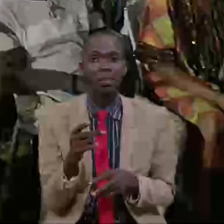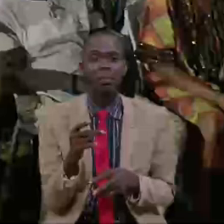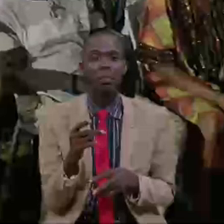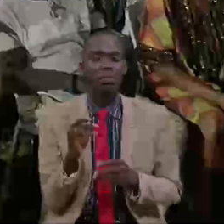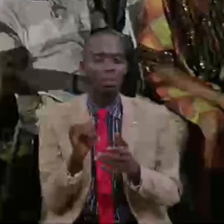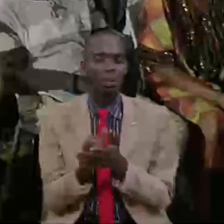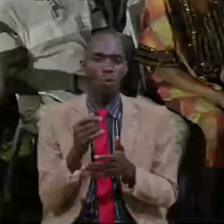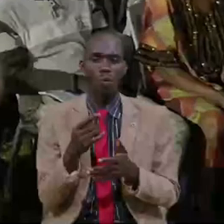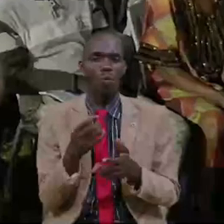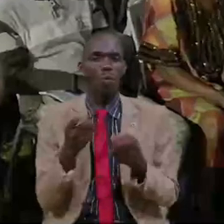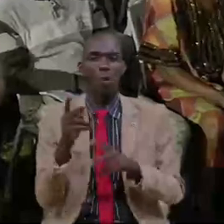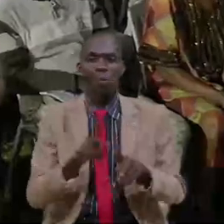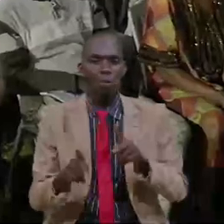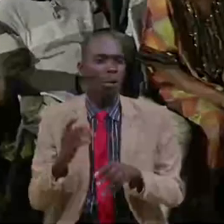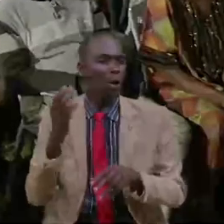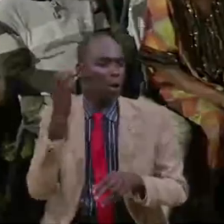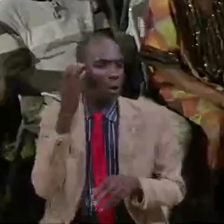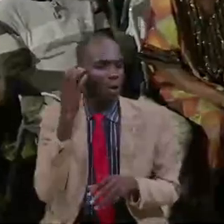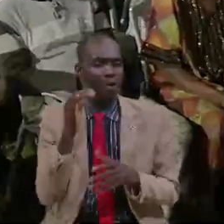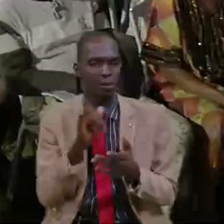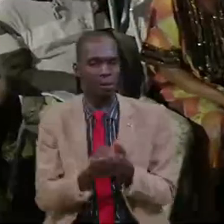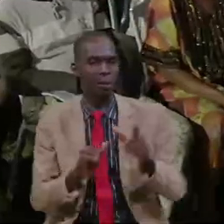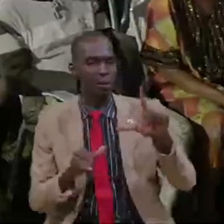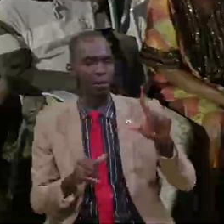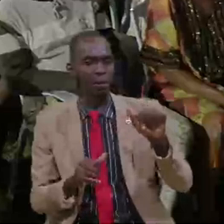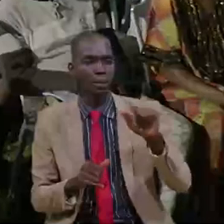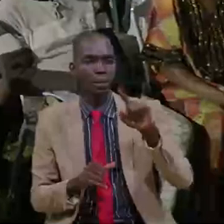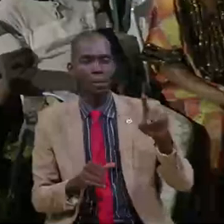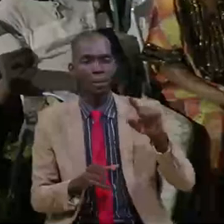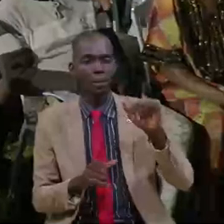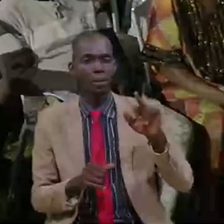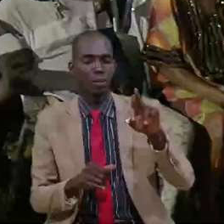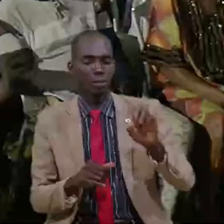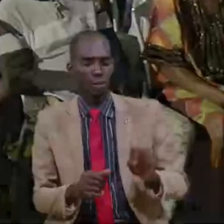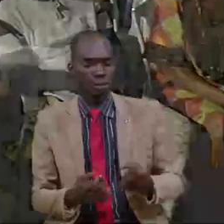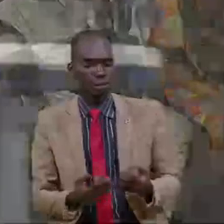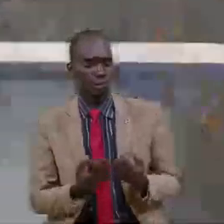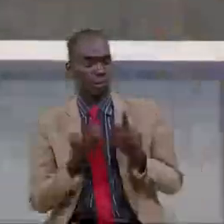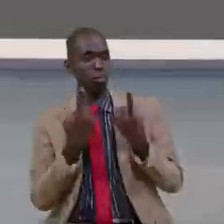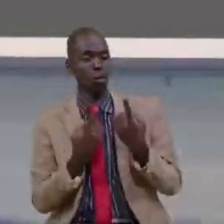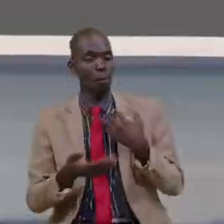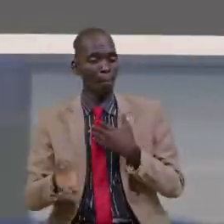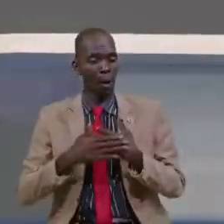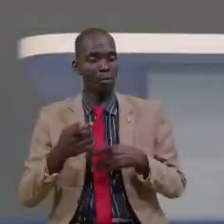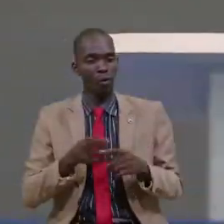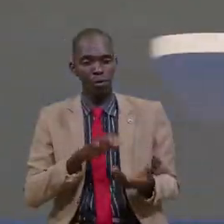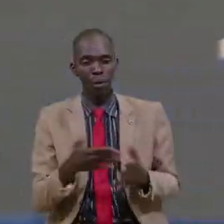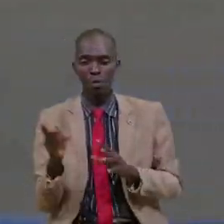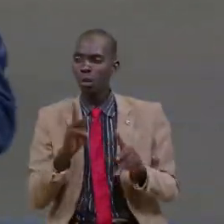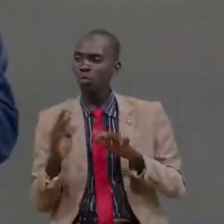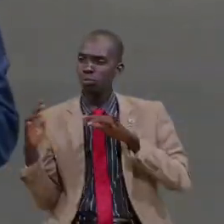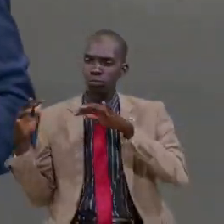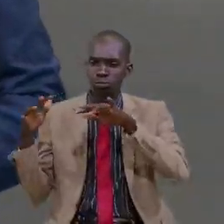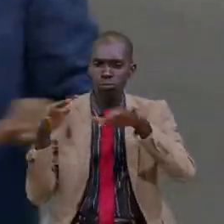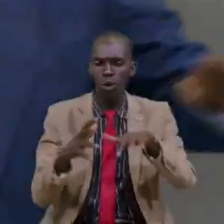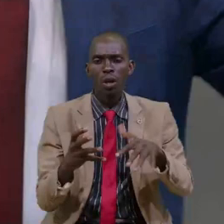En réalité, c'est ce qu'ils ont fait. Plusieurs ont entendu que Lazare était ressuscité des morts. Et ils sont venus parce qu'ils voulaient